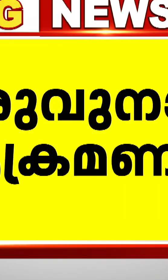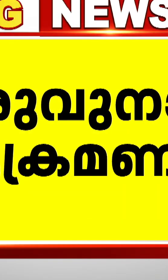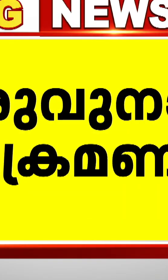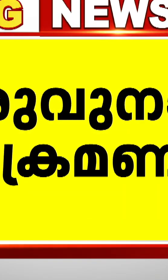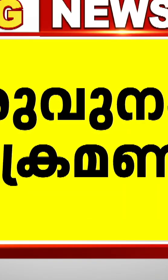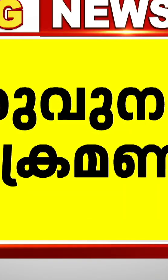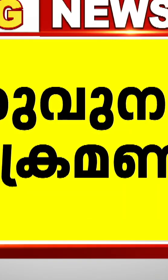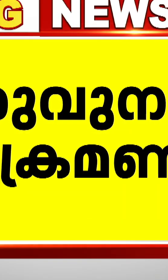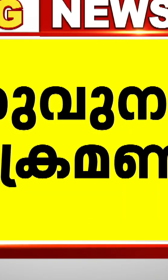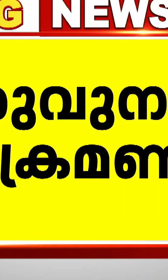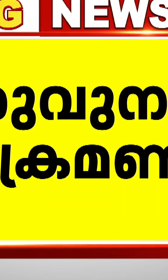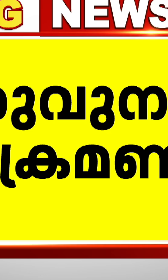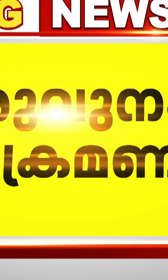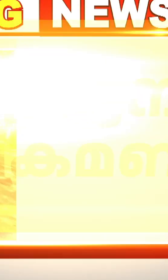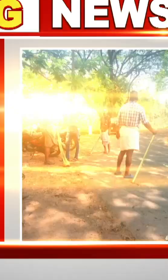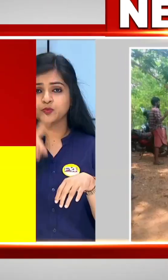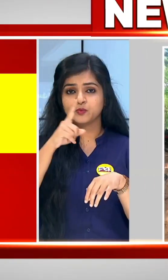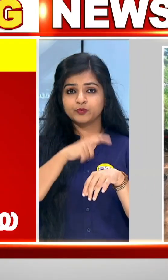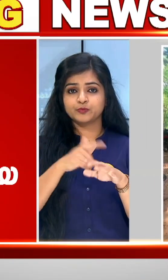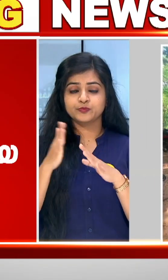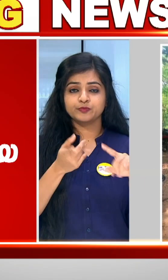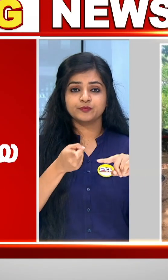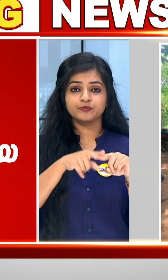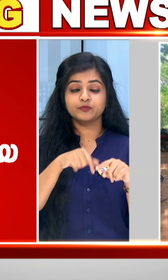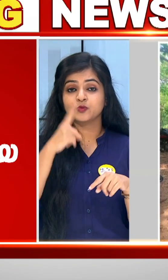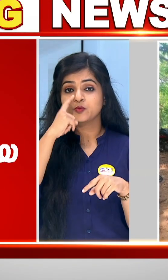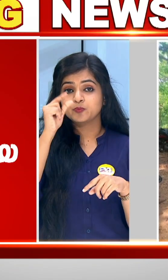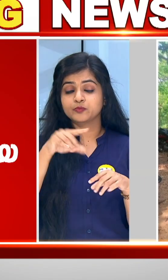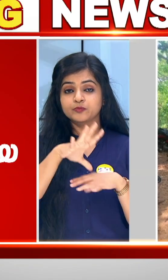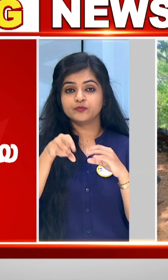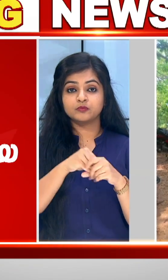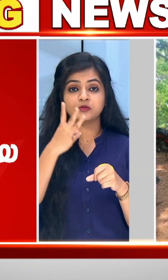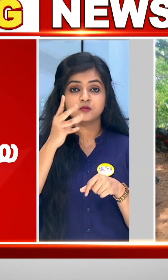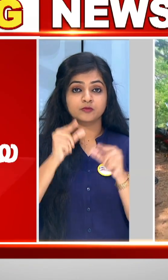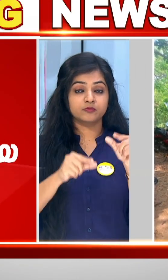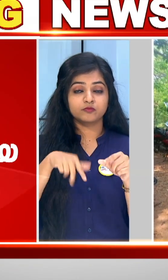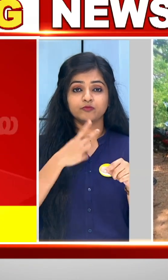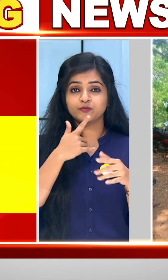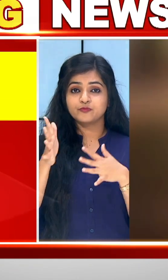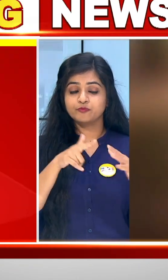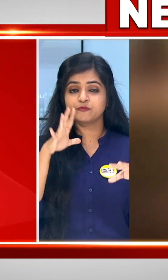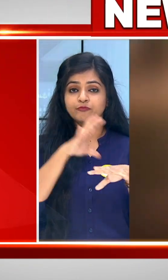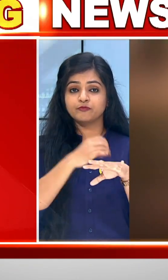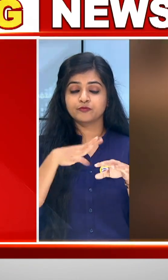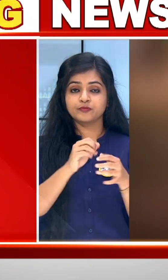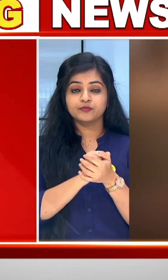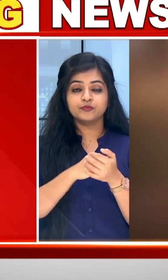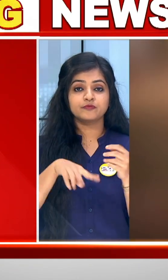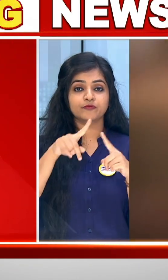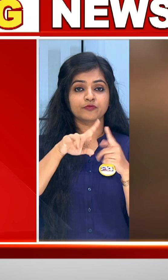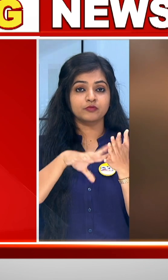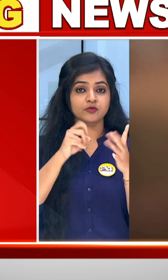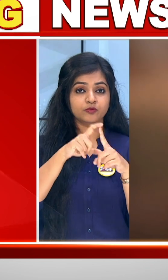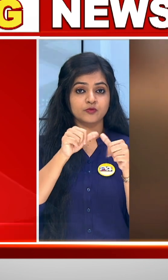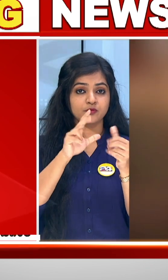മണിയോടെയാണ് ഈ സംഭവം ഉണ്ടായത്. ഒരു സ്ത്രീ അടക്കം 3 പേരെയാണ് തെരുവ് നായ കടിച്ചത്. വിനോദൻ, മറിയം, ആദർശ് എന്ന്